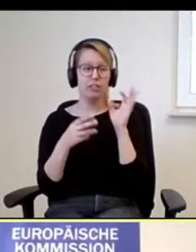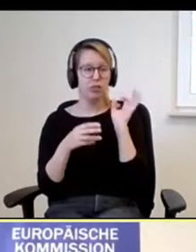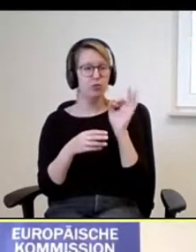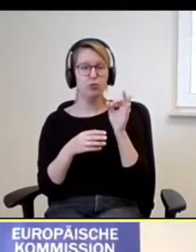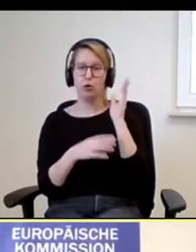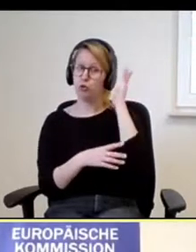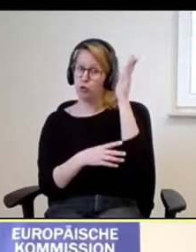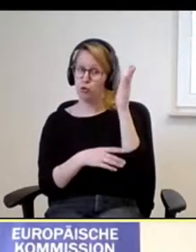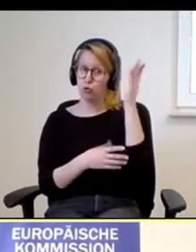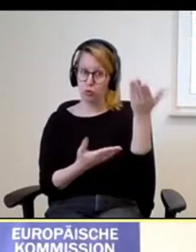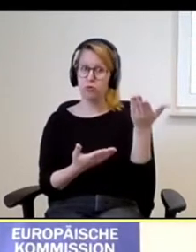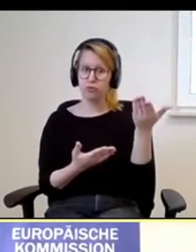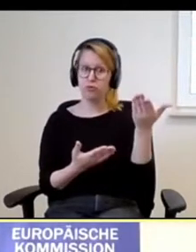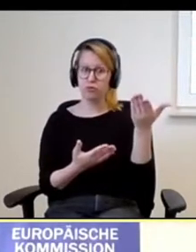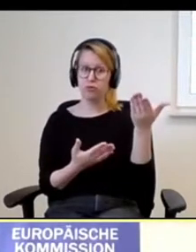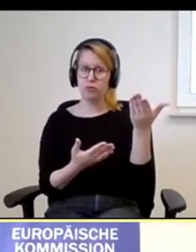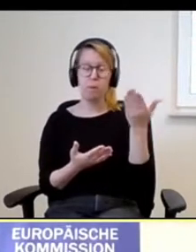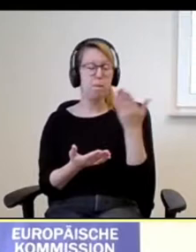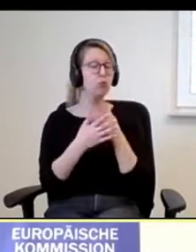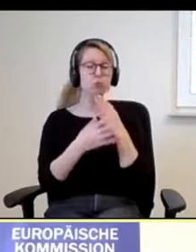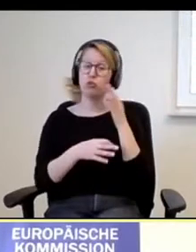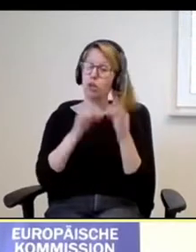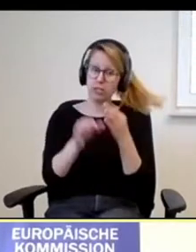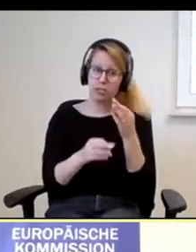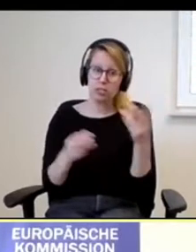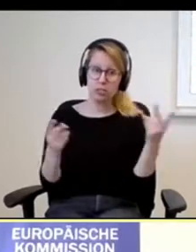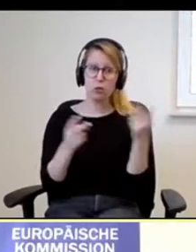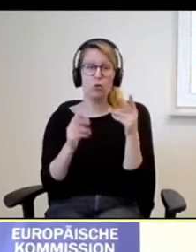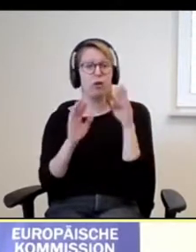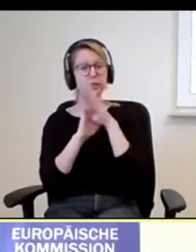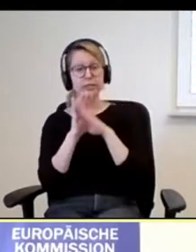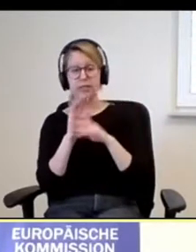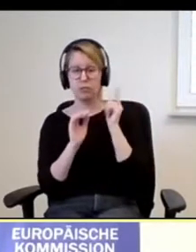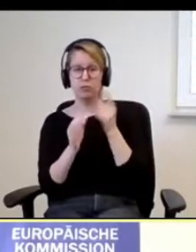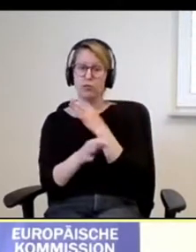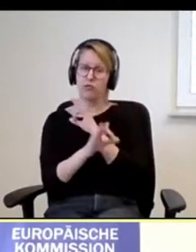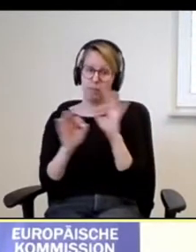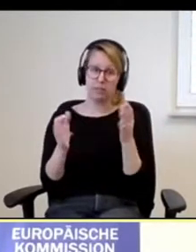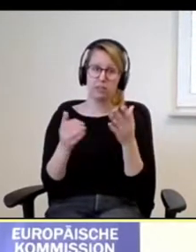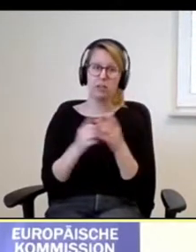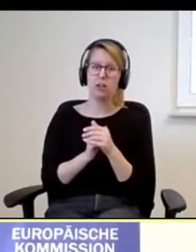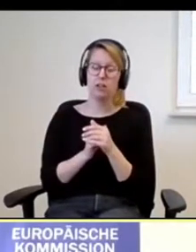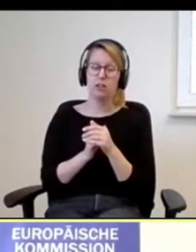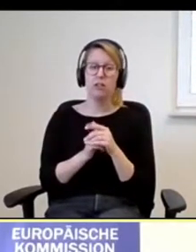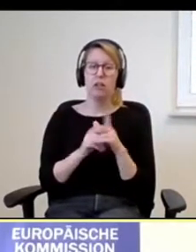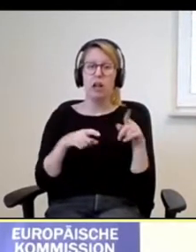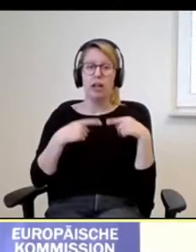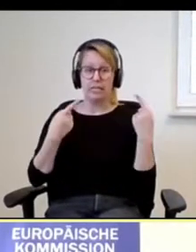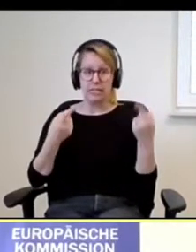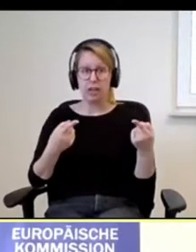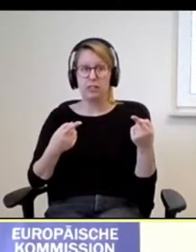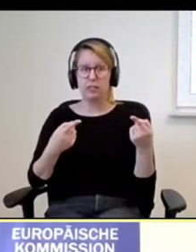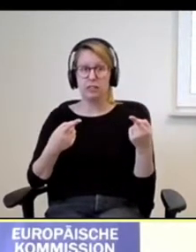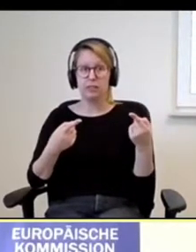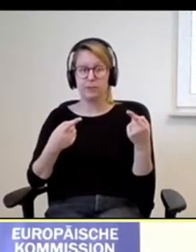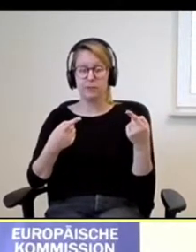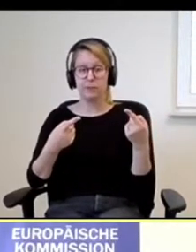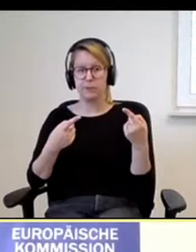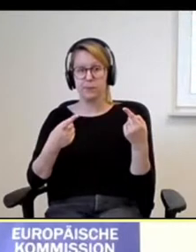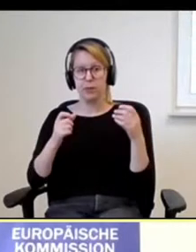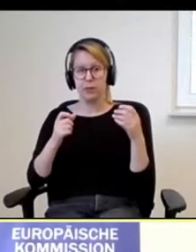soit même une législation améliorée. Donc, je vous suggère d'aller sur cette